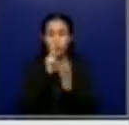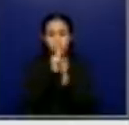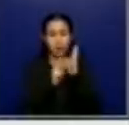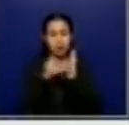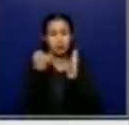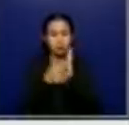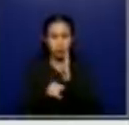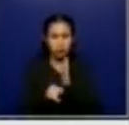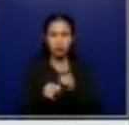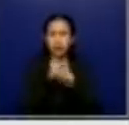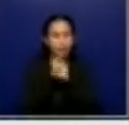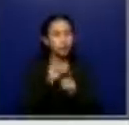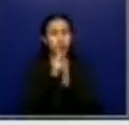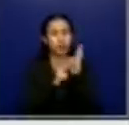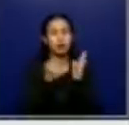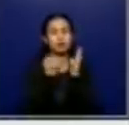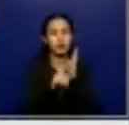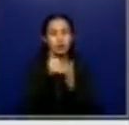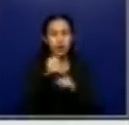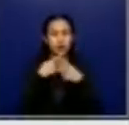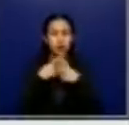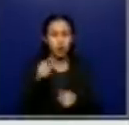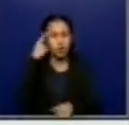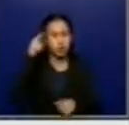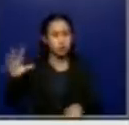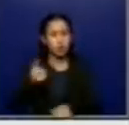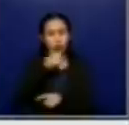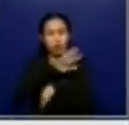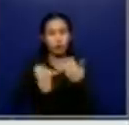ครคุณก็ว่าไปตามกฎหมายอย่าเหมาความตีรวมว่า